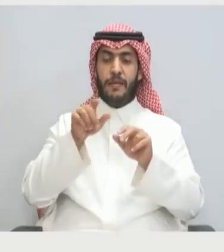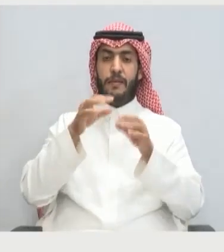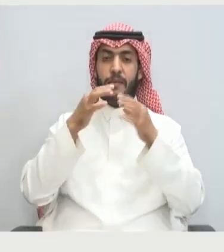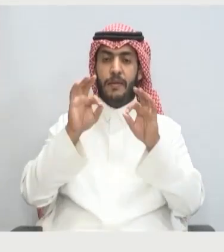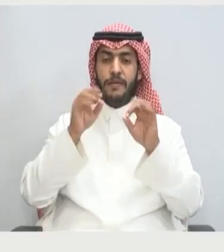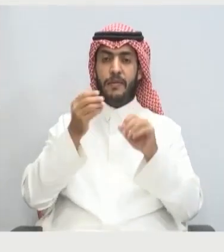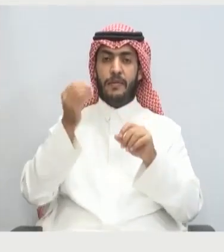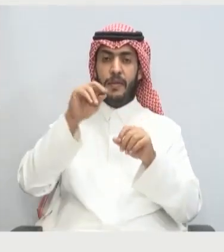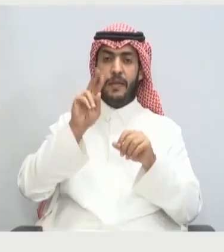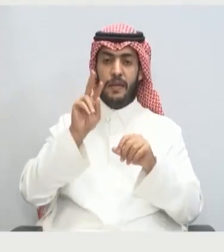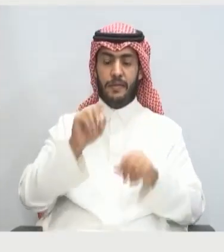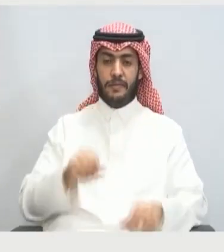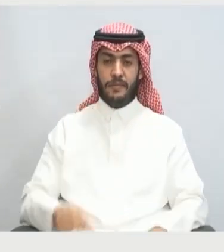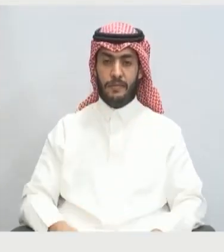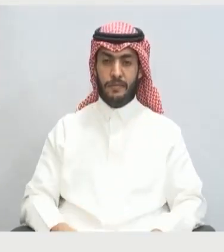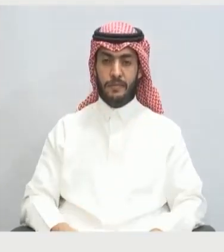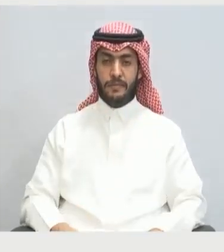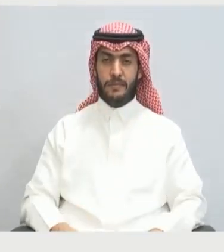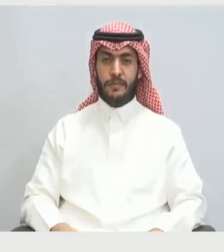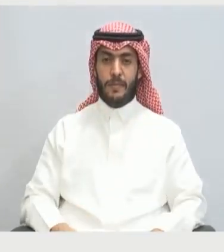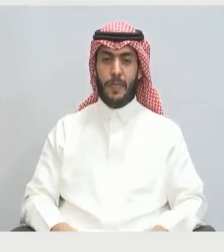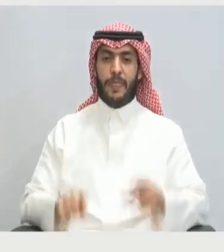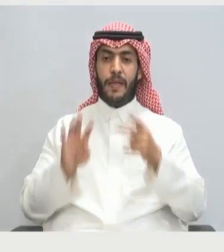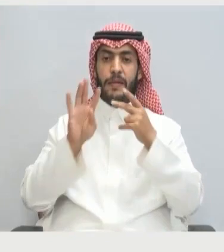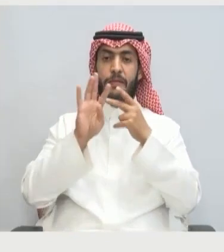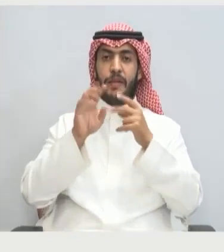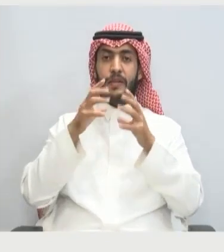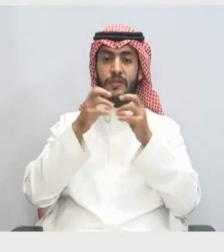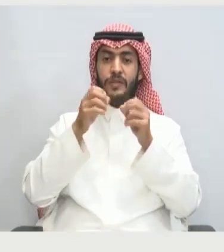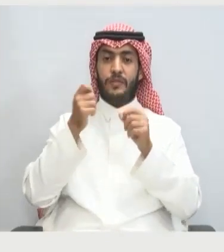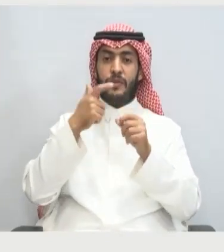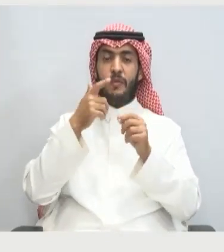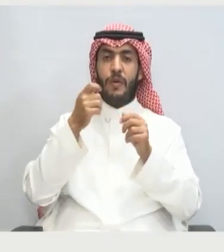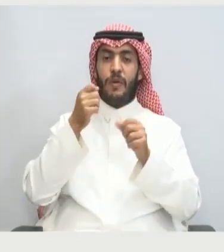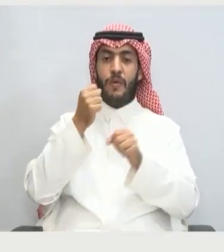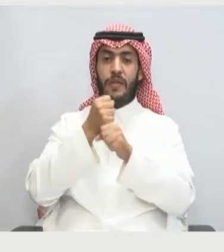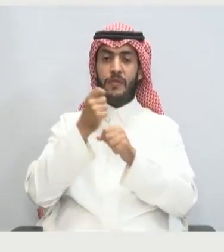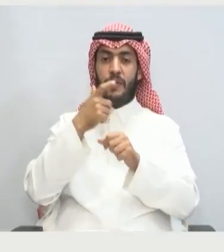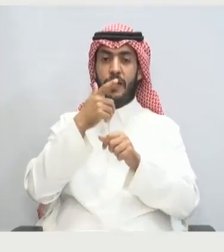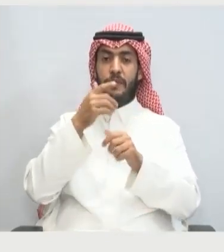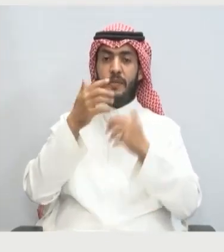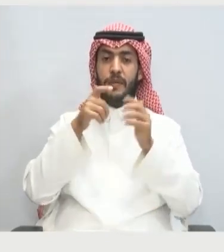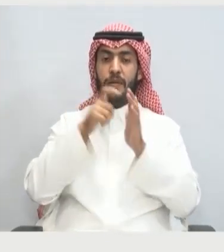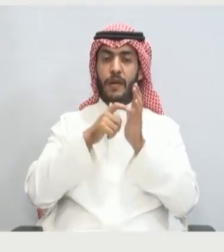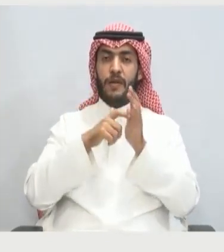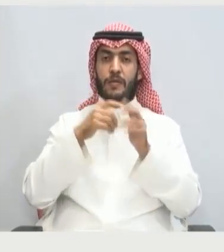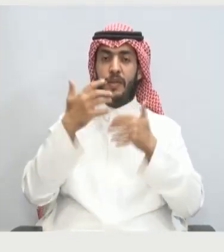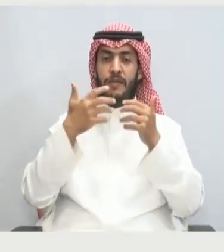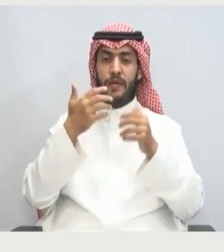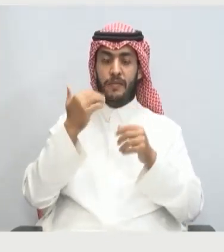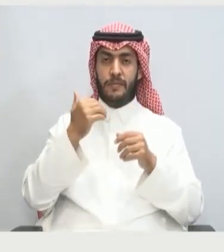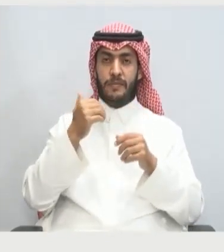الماده مرفوعه للاس 2 اشرح وظيفه ثابت سرعه التفاعل في معادله قانون سرعه